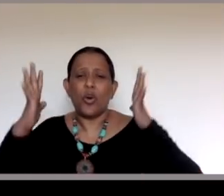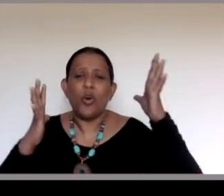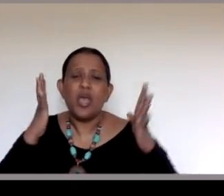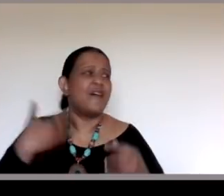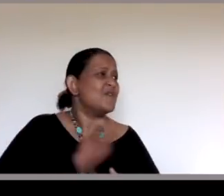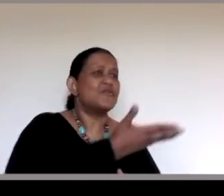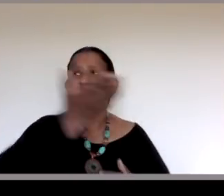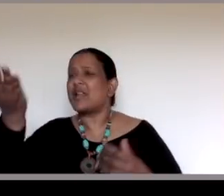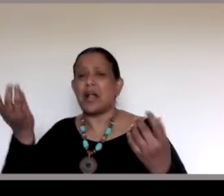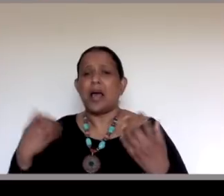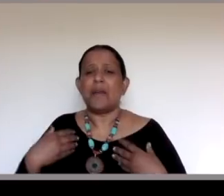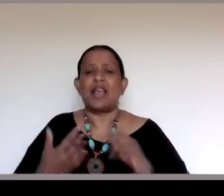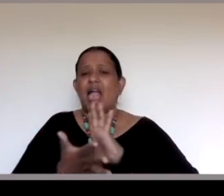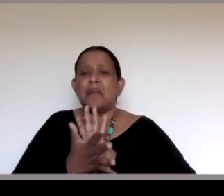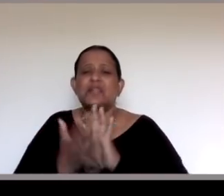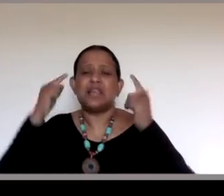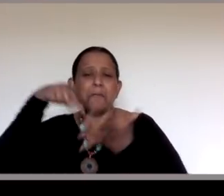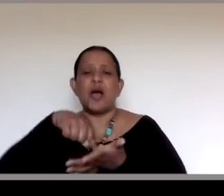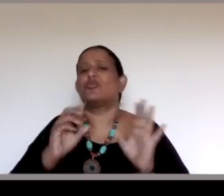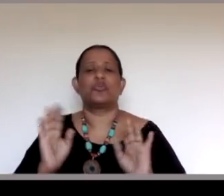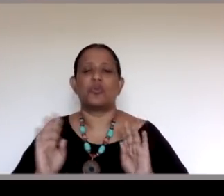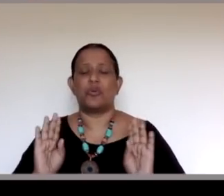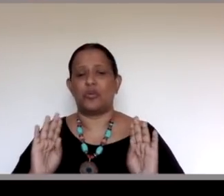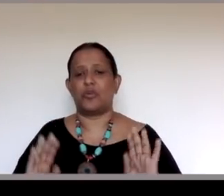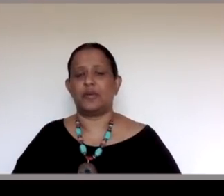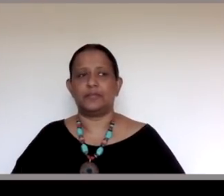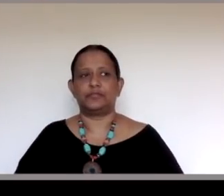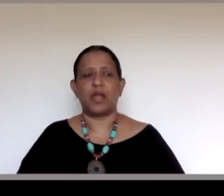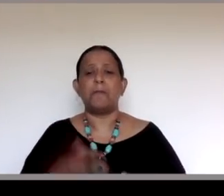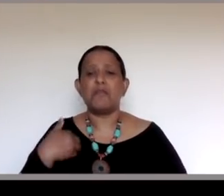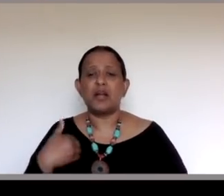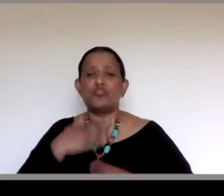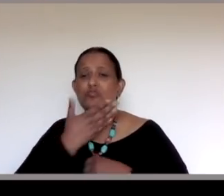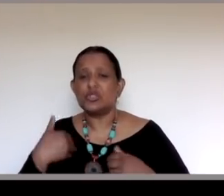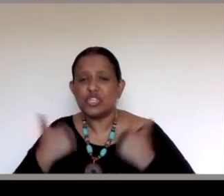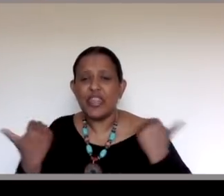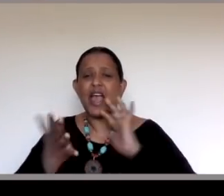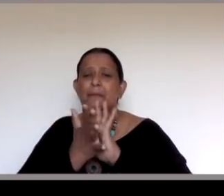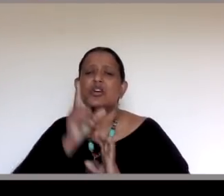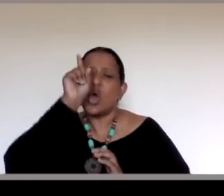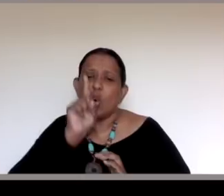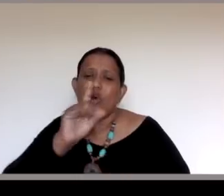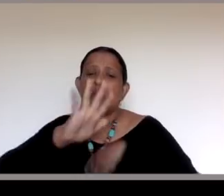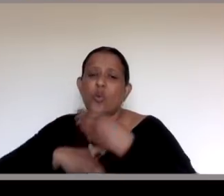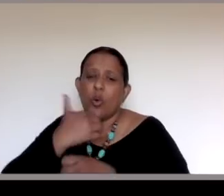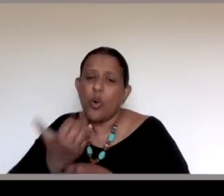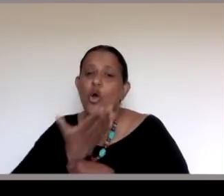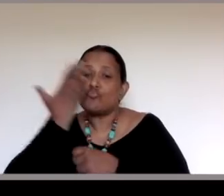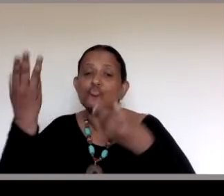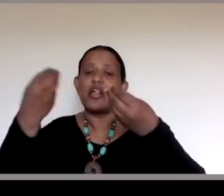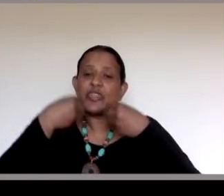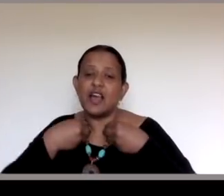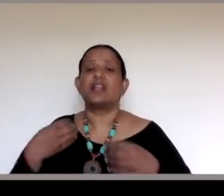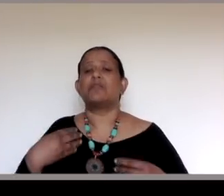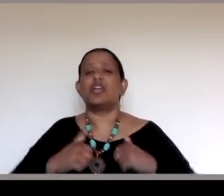பாராய் என் பெருமையை உமக்கு ஒப்புக்கொடுக்கிறேன் மாவை அடஹத்கல மேனவ என்னை தாழ்மையுள்ளவனாக்கும் சுவாமினி மாம உபவஹன் சிகே தருவே